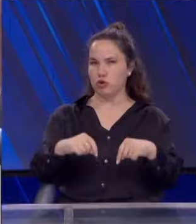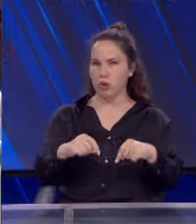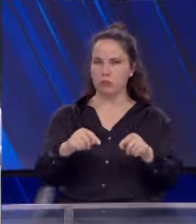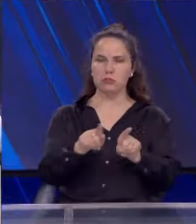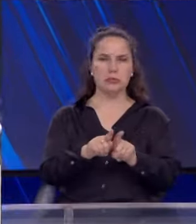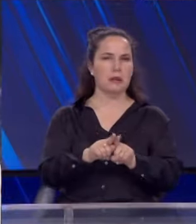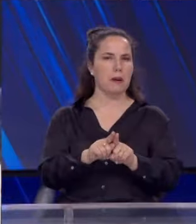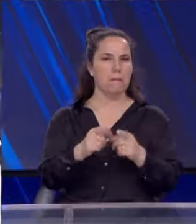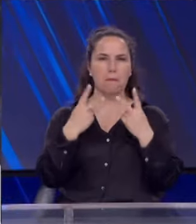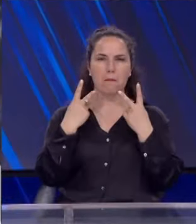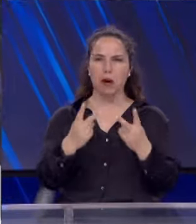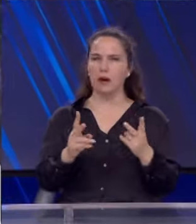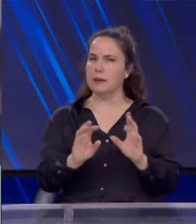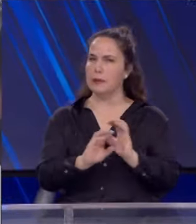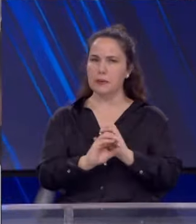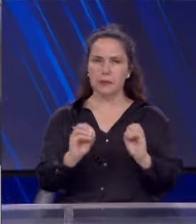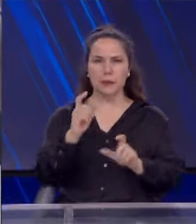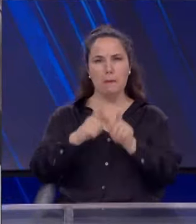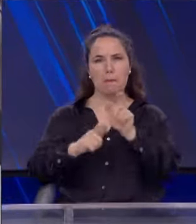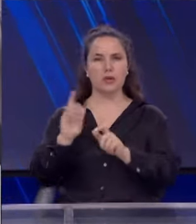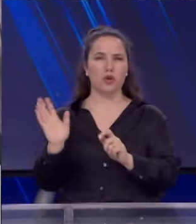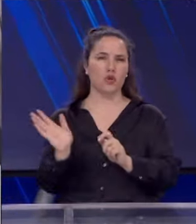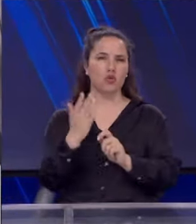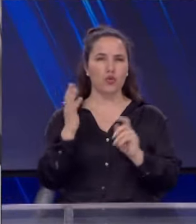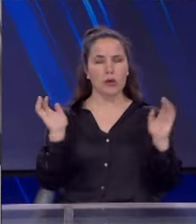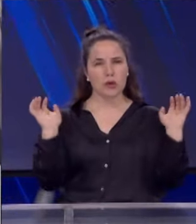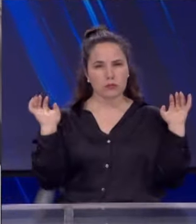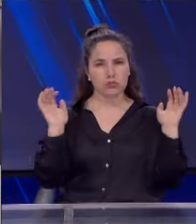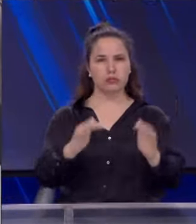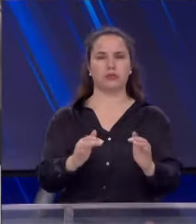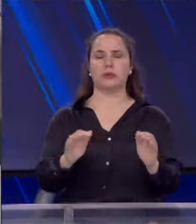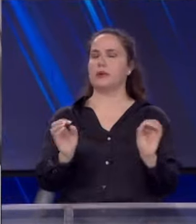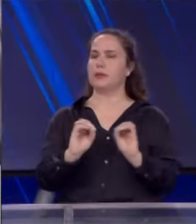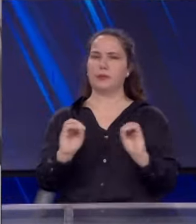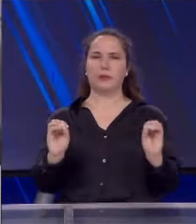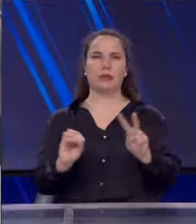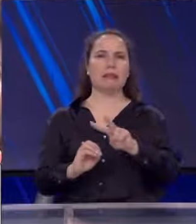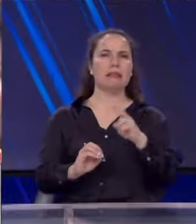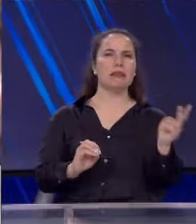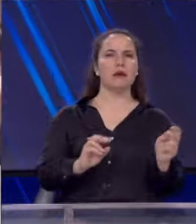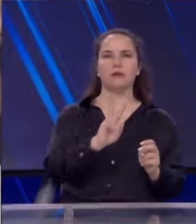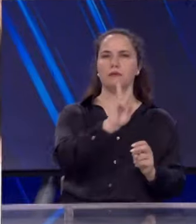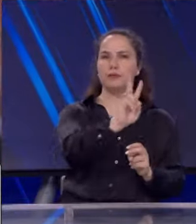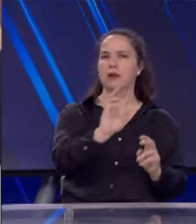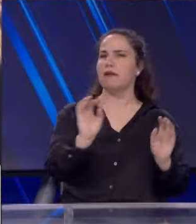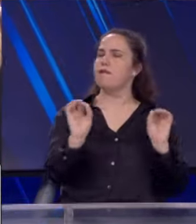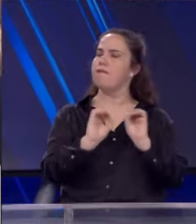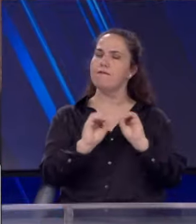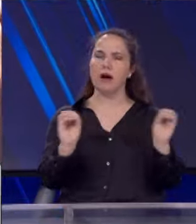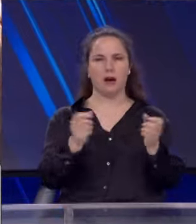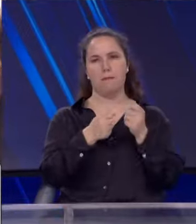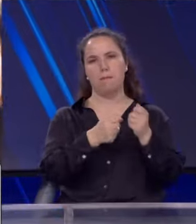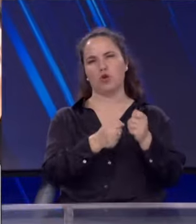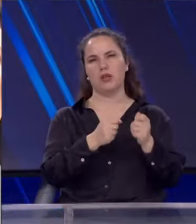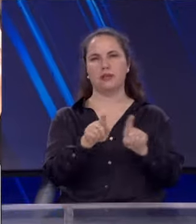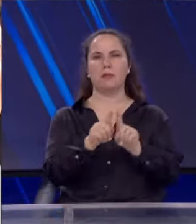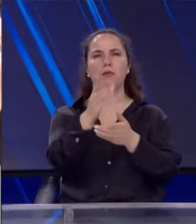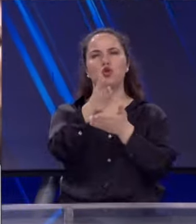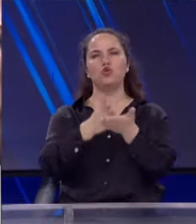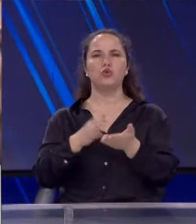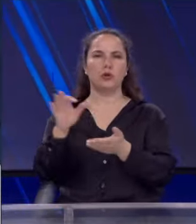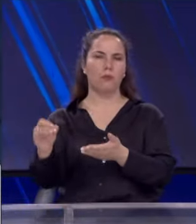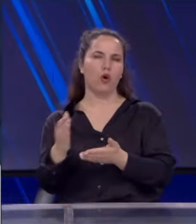kufizohet vetëm tek demokratët e drejtuar nga Sali Berisha, pasi deputetët e Gazmend Bardhit nuk do të marrin pjesë në këto protesta, e po ashtu do të mungojnë